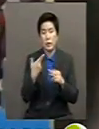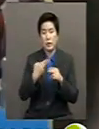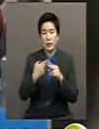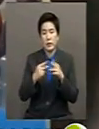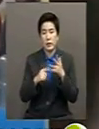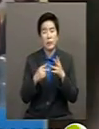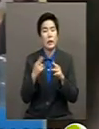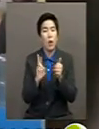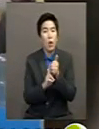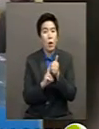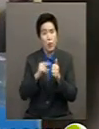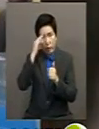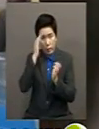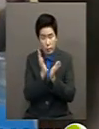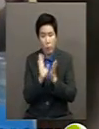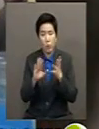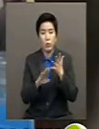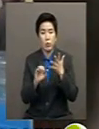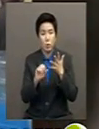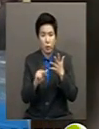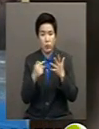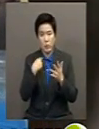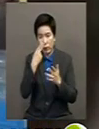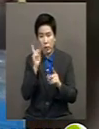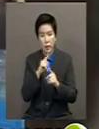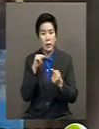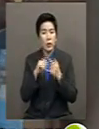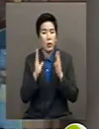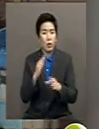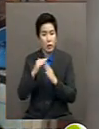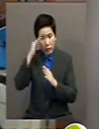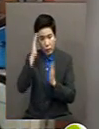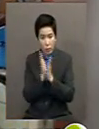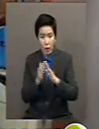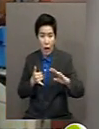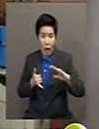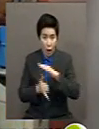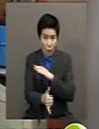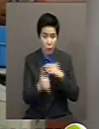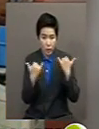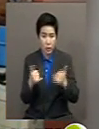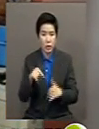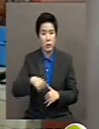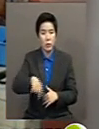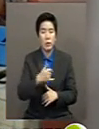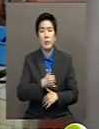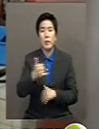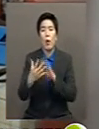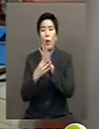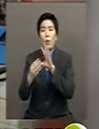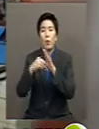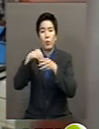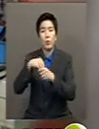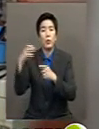วัสดิ์รองผู้กำกับการสอบสวนสน.พระโขนงนะฮะเพราะว่าตอนที่เจ้าหน้าที่เข้าไปทลายบ่อนเนี่ยท่านนี้ไปอบรมอยู่